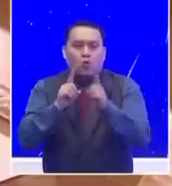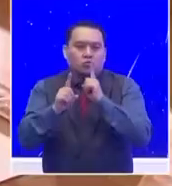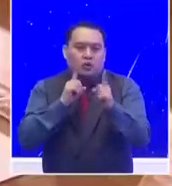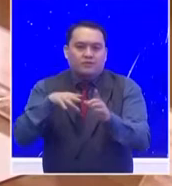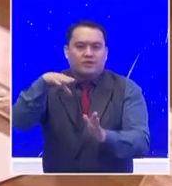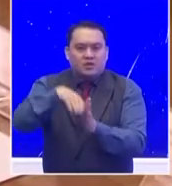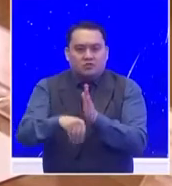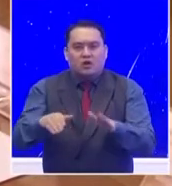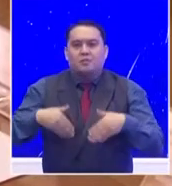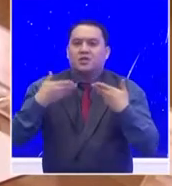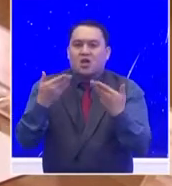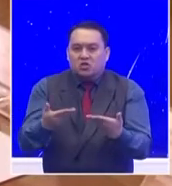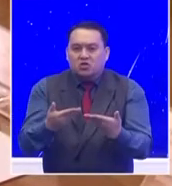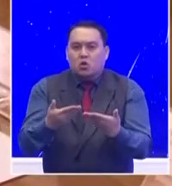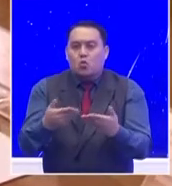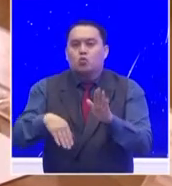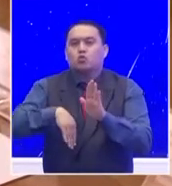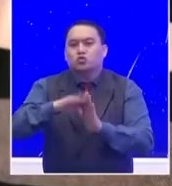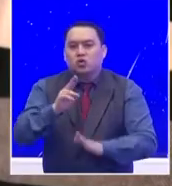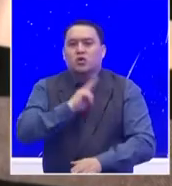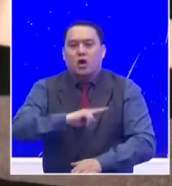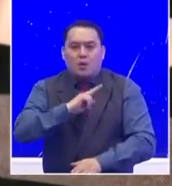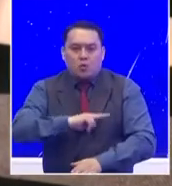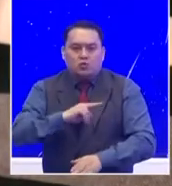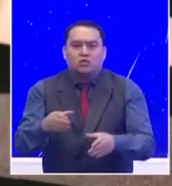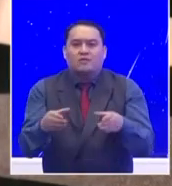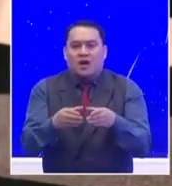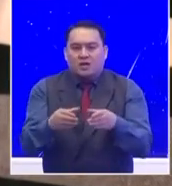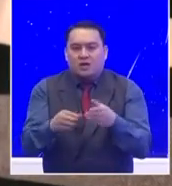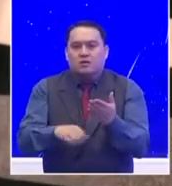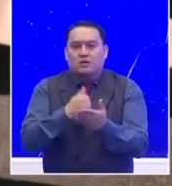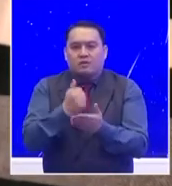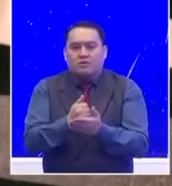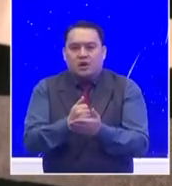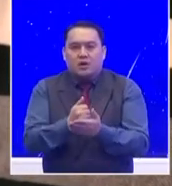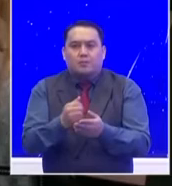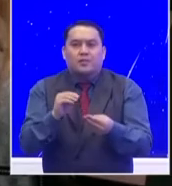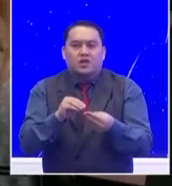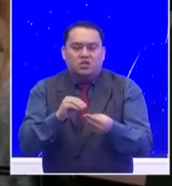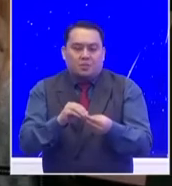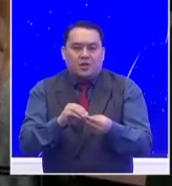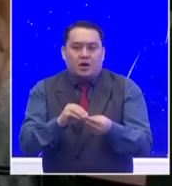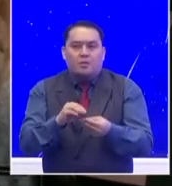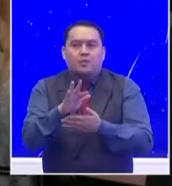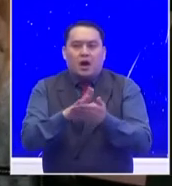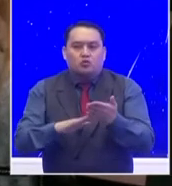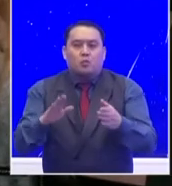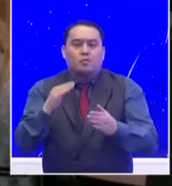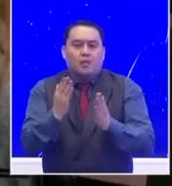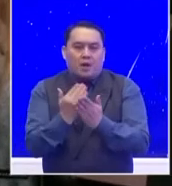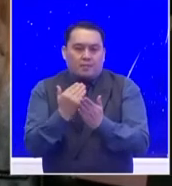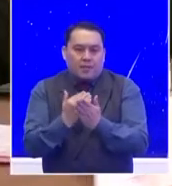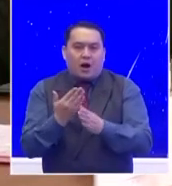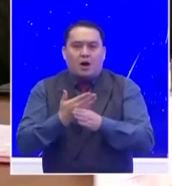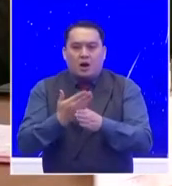круглого стола внесли свои предложения по усовершенствованию работы советов. Главный принцип остается прежним. Советы продолжат помогать решать